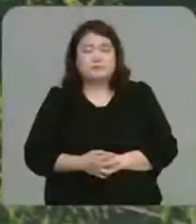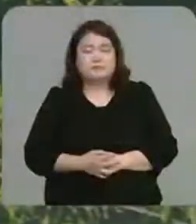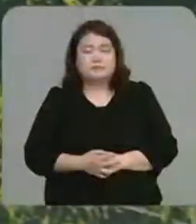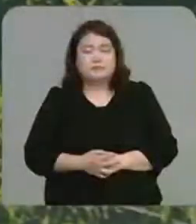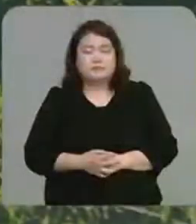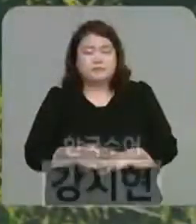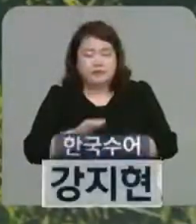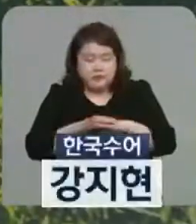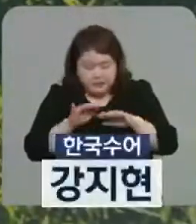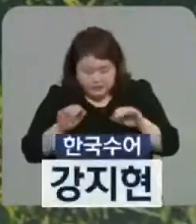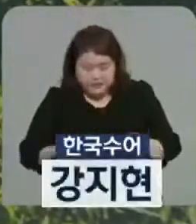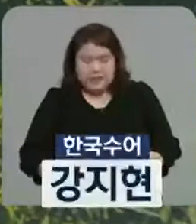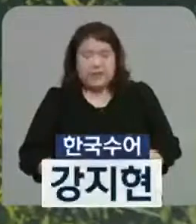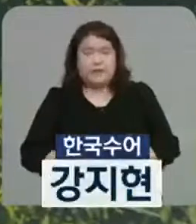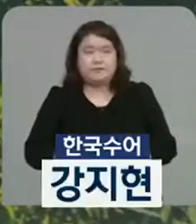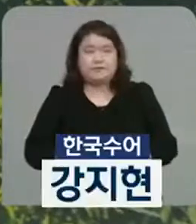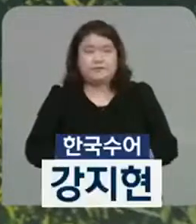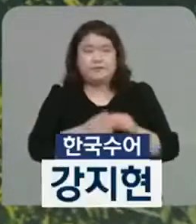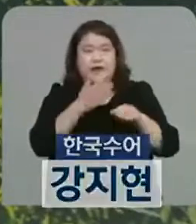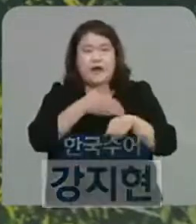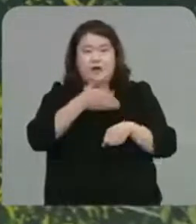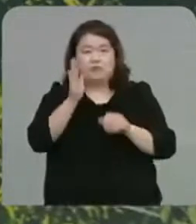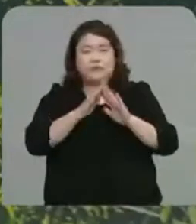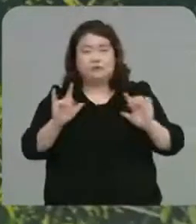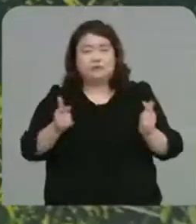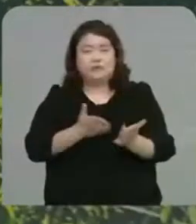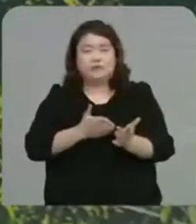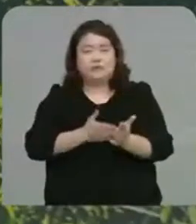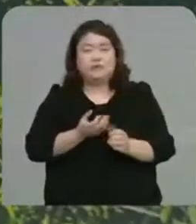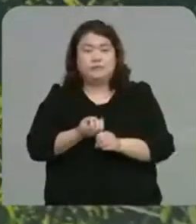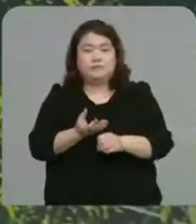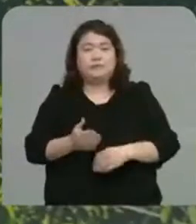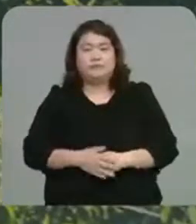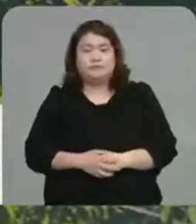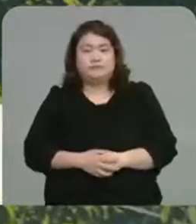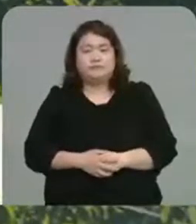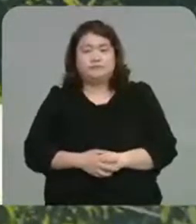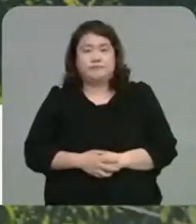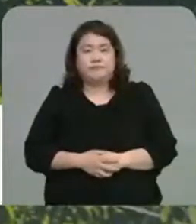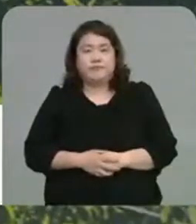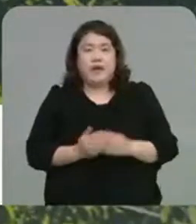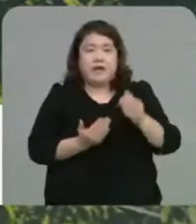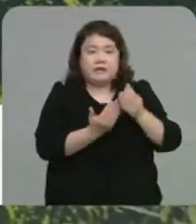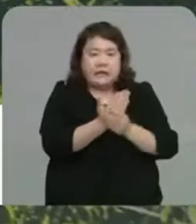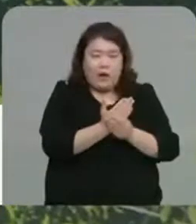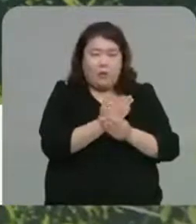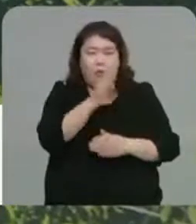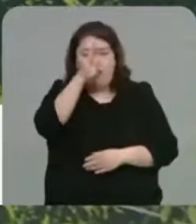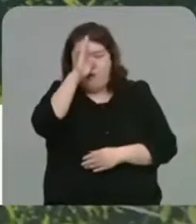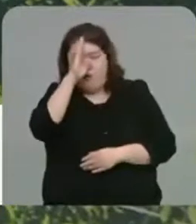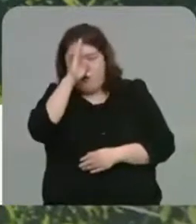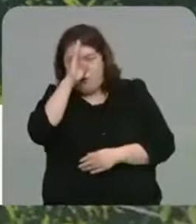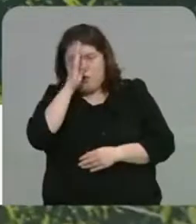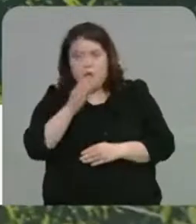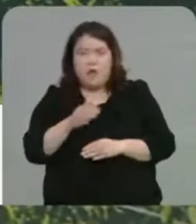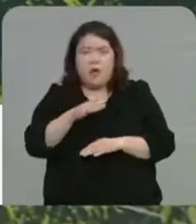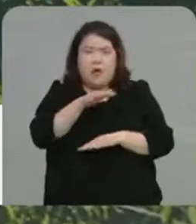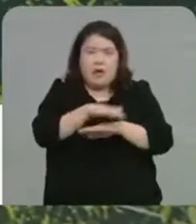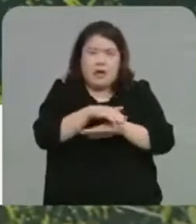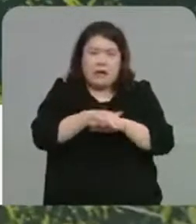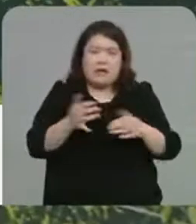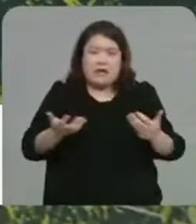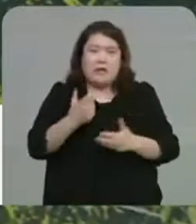시청자 여러분 안녕하십니까 이어서 9시 전부 권이 얻습니다 사고나 질병으로 논 밭을 돌보지 못하는